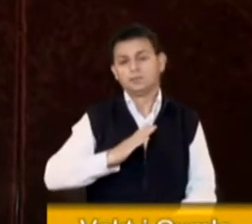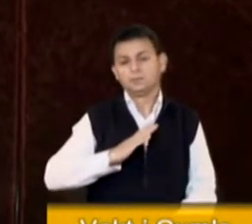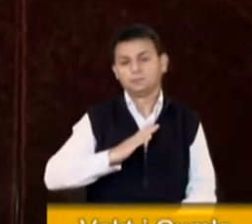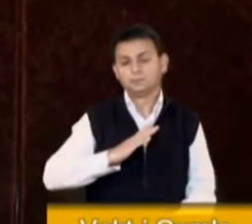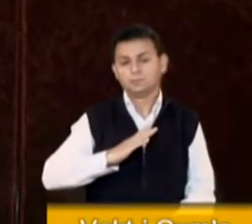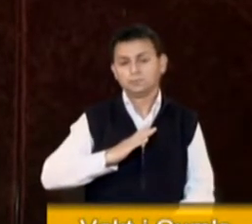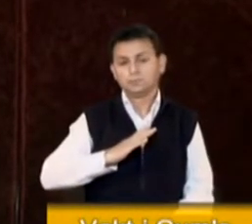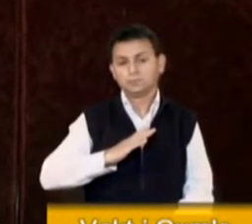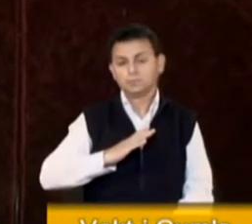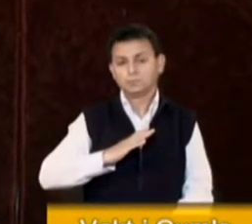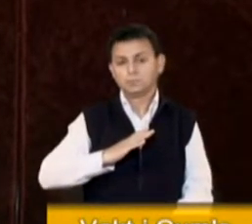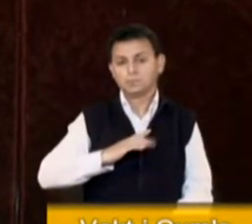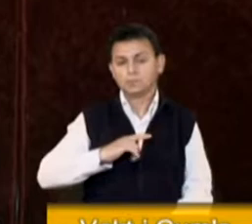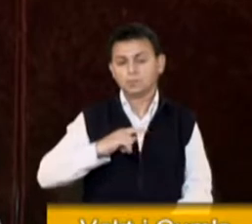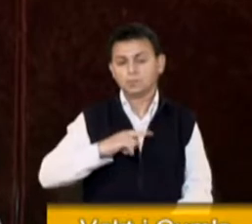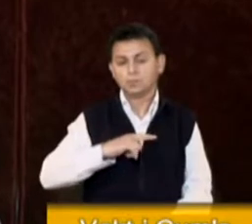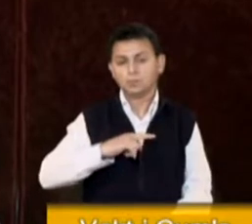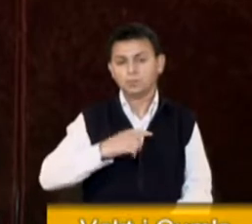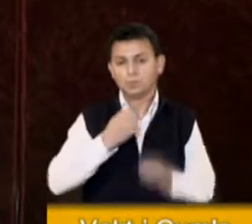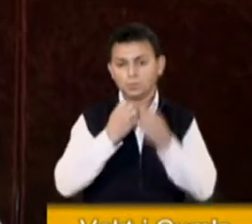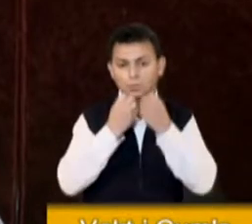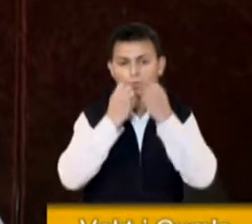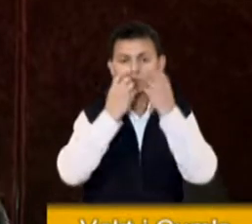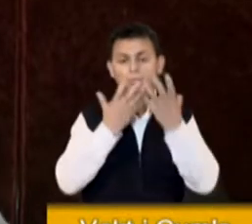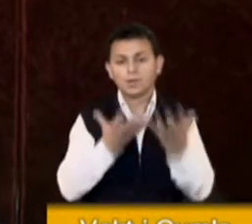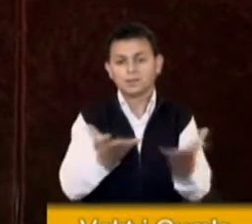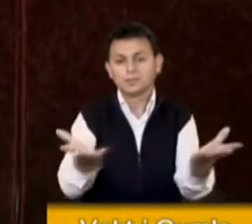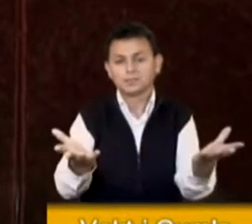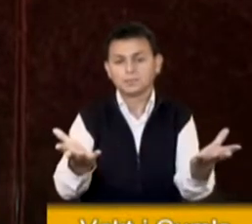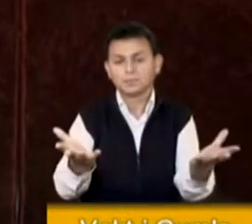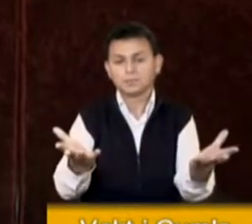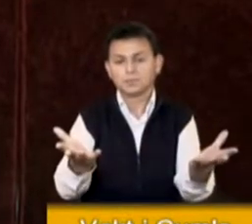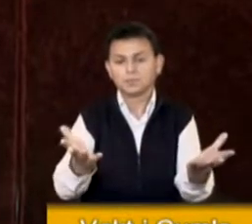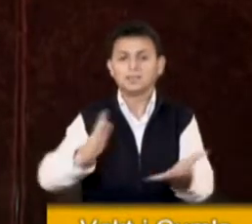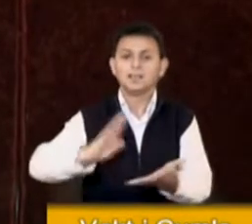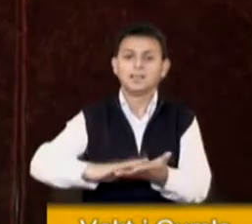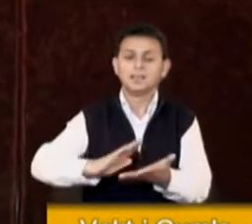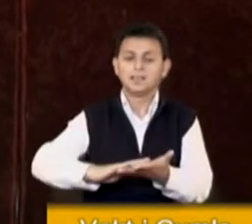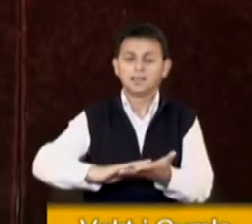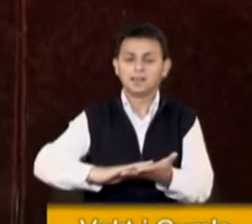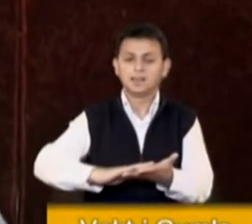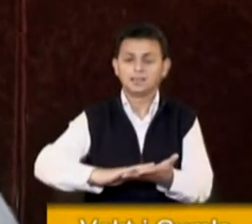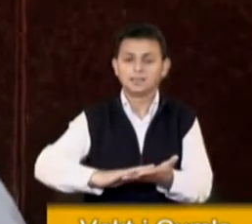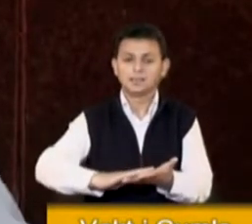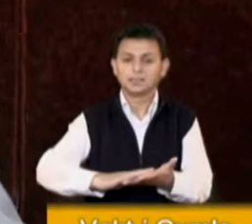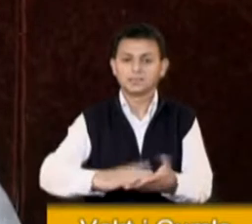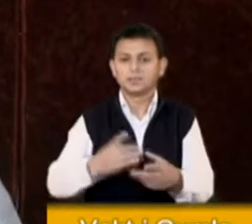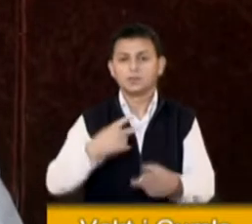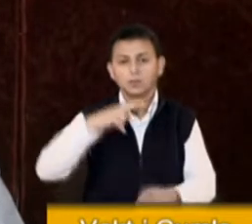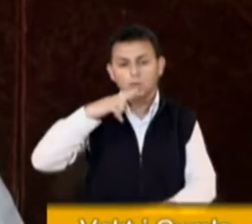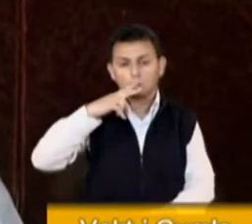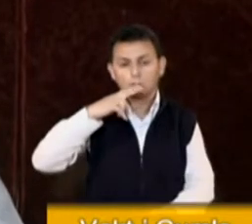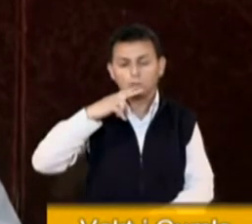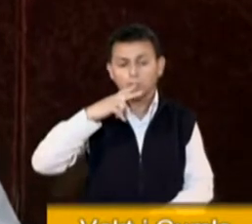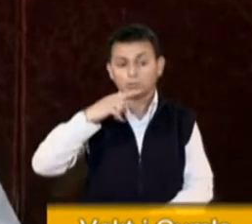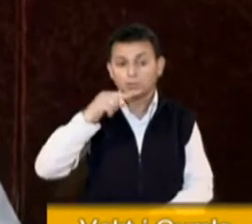li sahibihi ve huve yuhaviruhu, arkadaşıyla konuşurken şöyle dedi